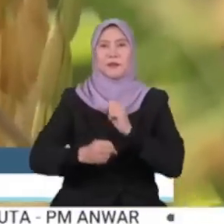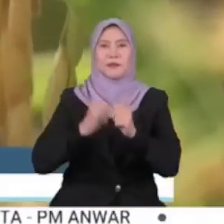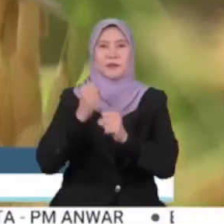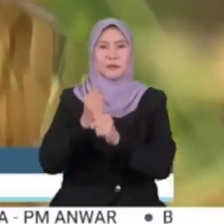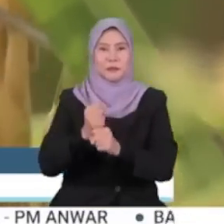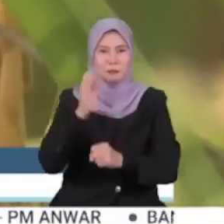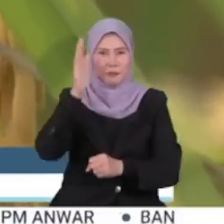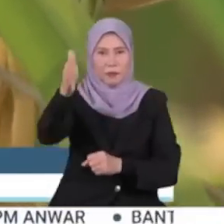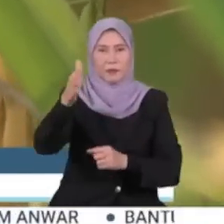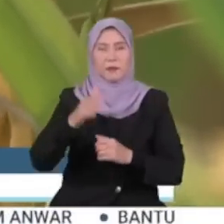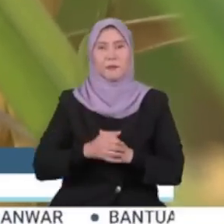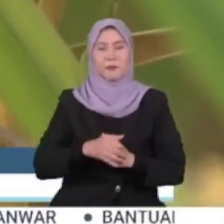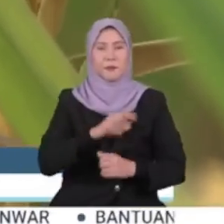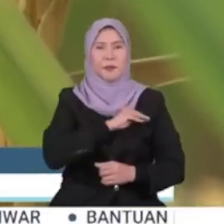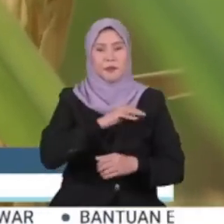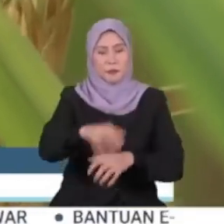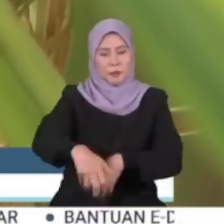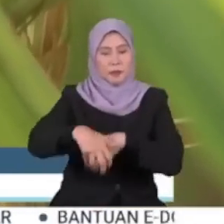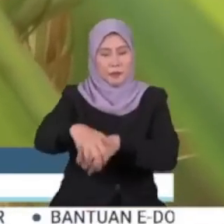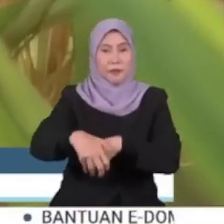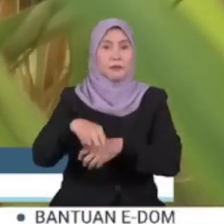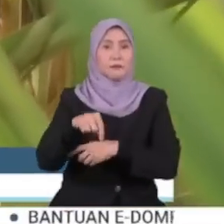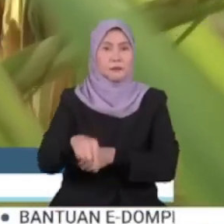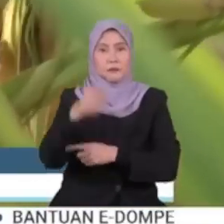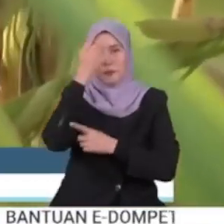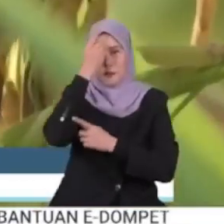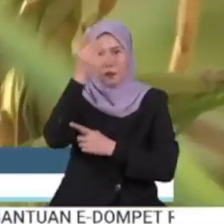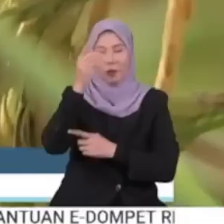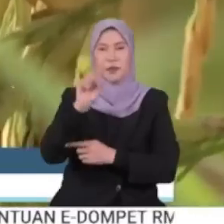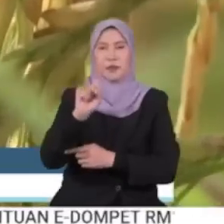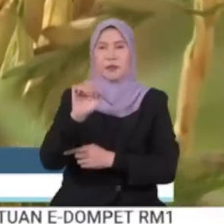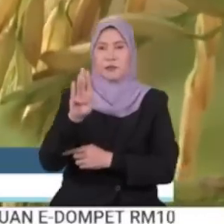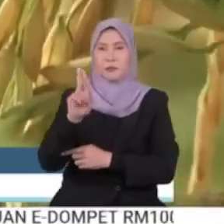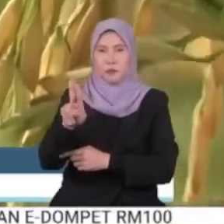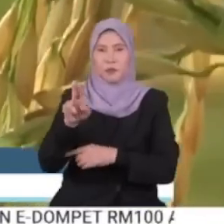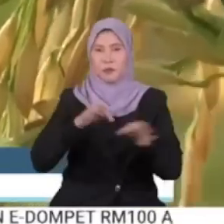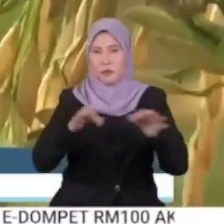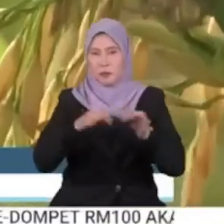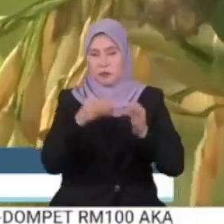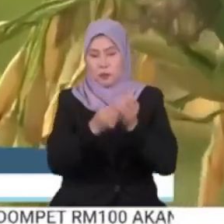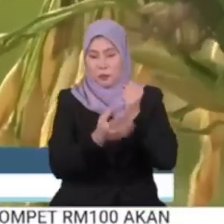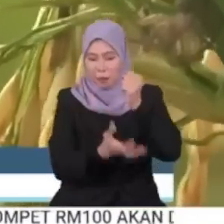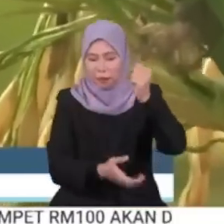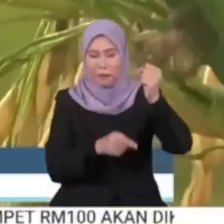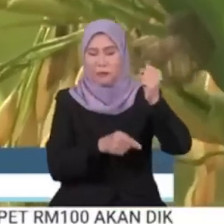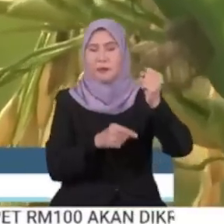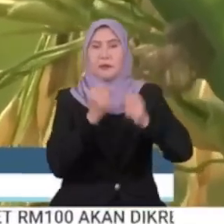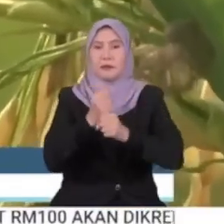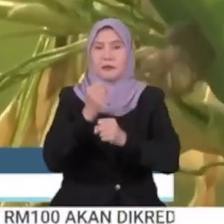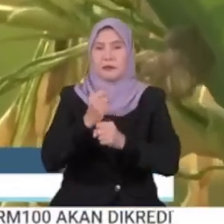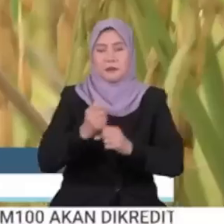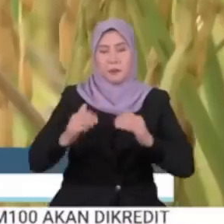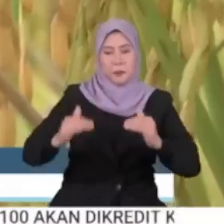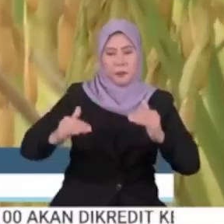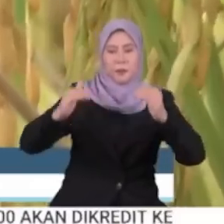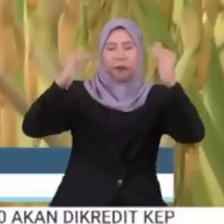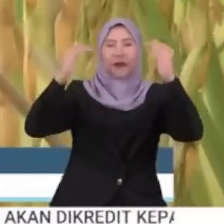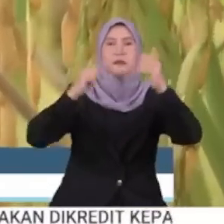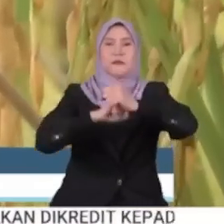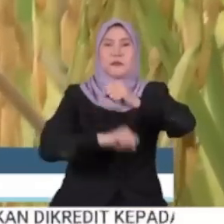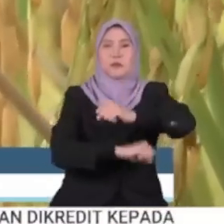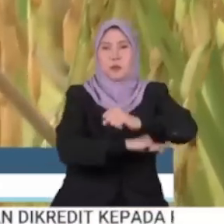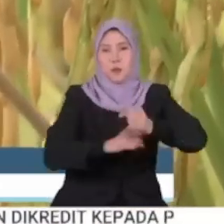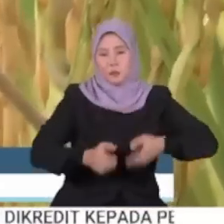depan. Menteri Pertanian dan Keterjaminan Makanan Datuk Seri Muhammad Sabu menjelaskan peruntukan meliputi kerja-kerja menaik taraf